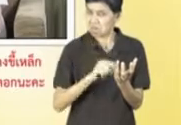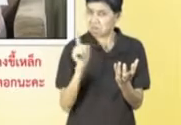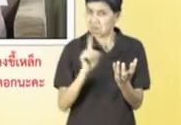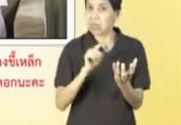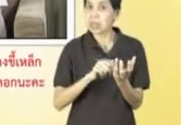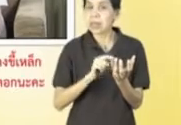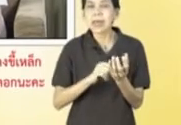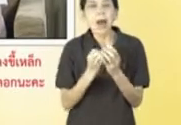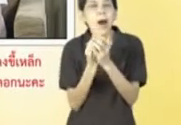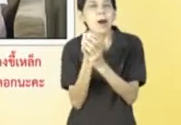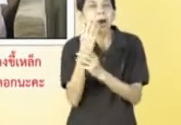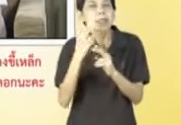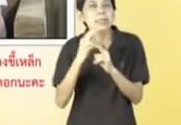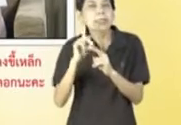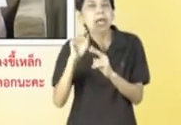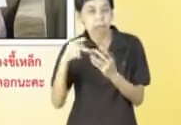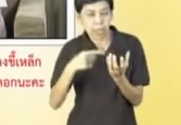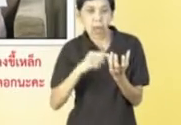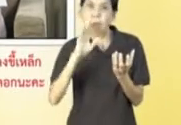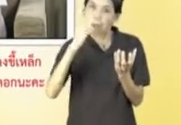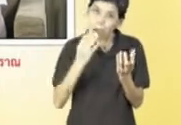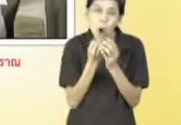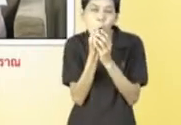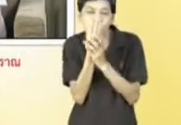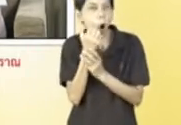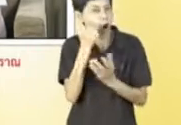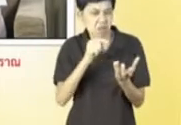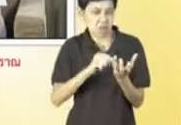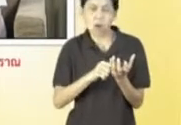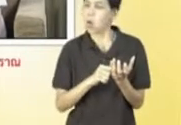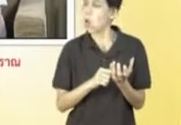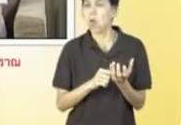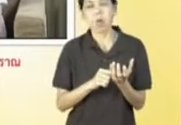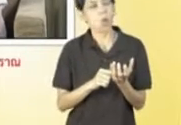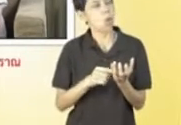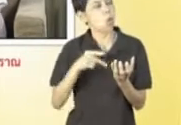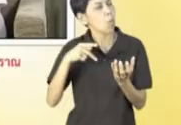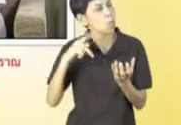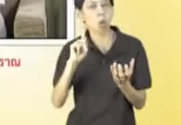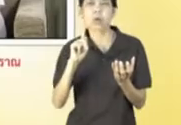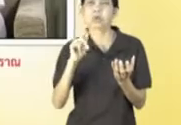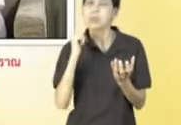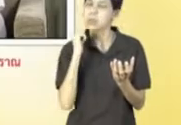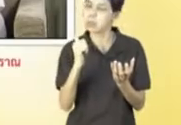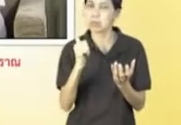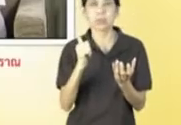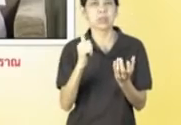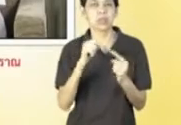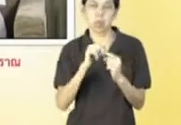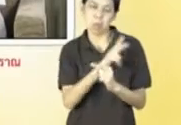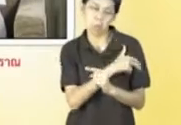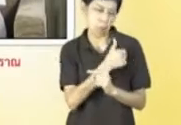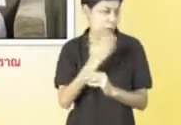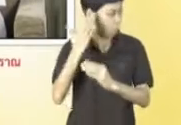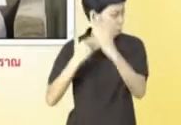ล็กคือตัวขี้เหล็กเองค่ะไม่ว่าจะใบหรือดอกนะคะล้วนมีคุณค่าทางแพท